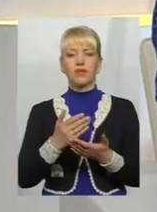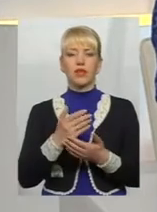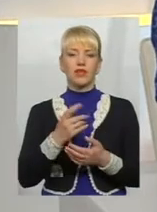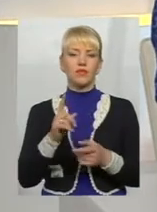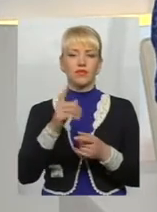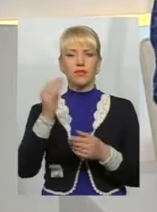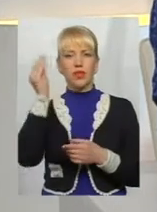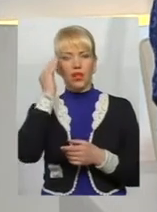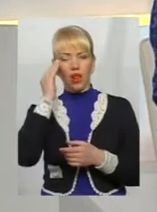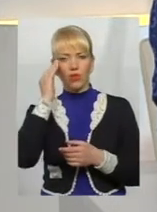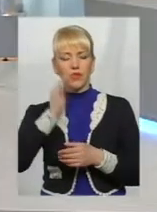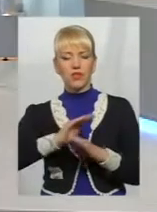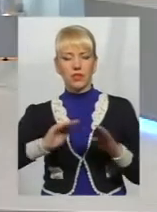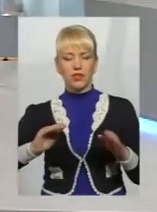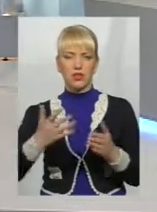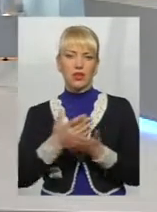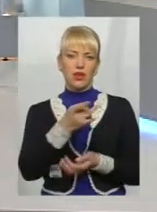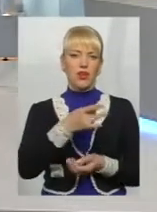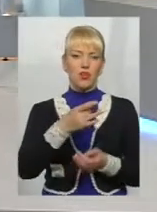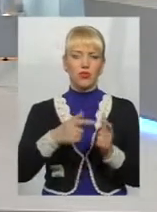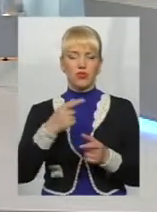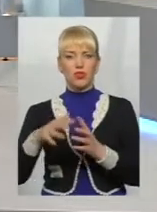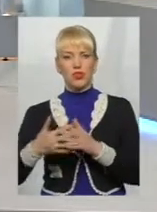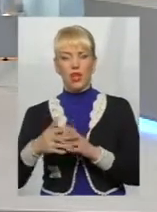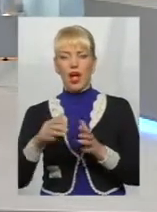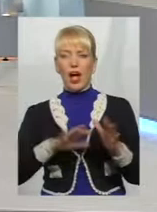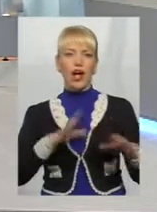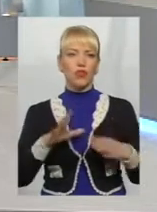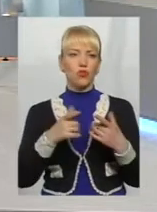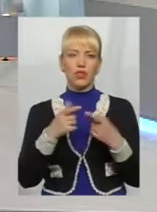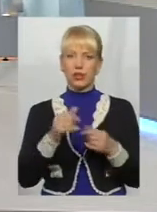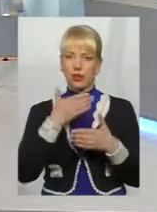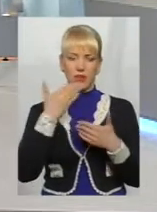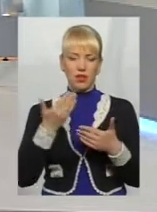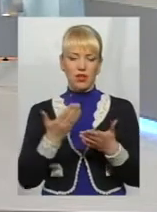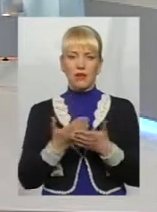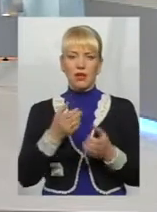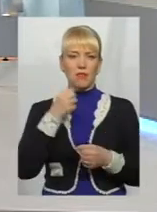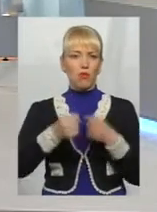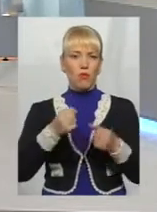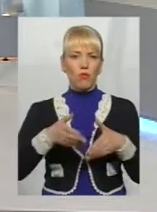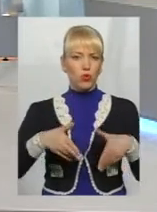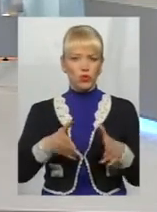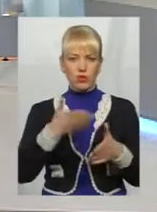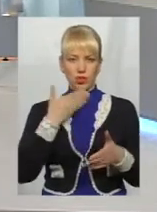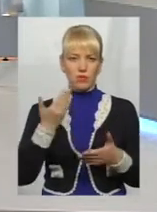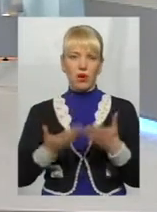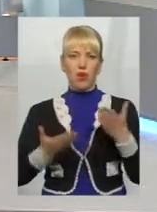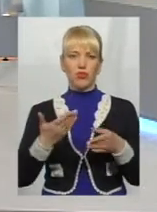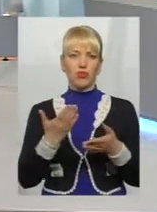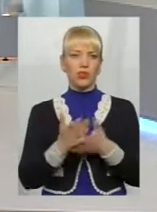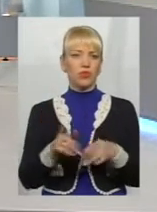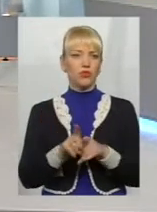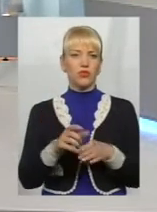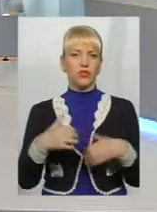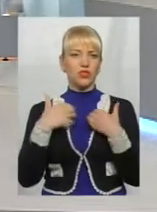селі. А тренуватися тій дитині, ну, немає де, немає бігової доріжки, або якщо вона є, то вона вже в такому стані,